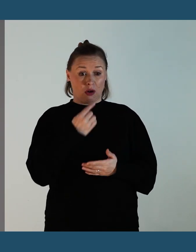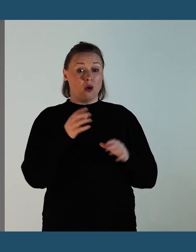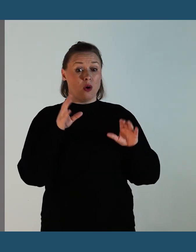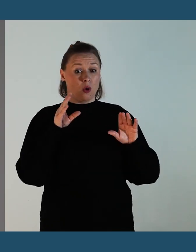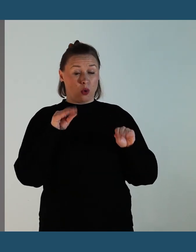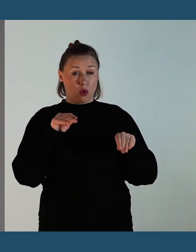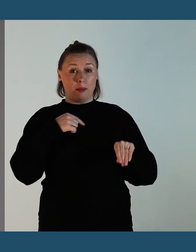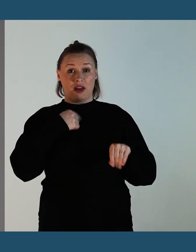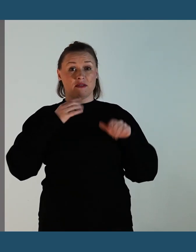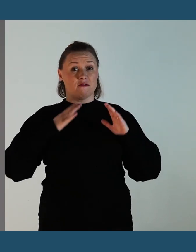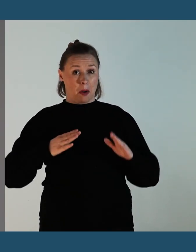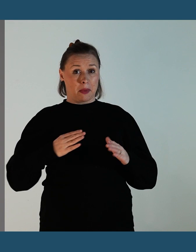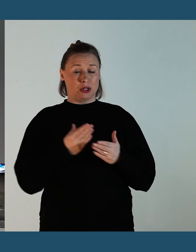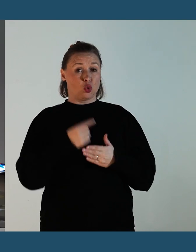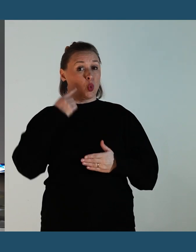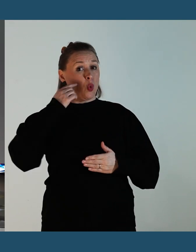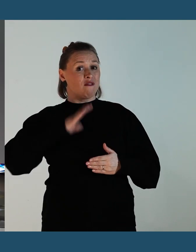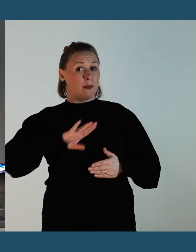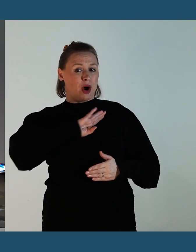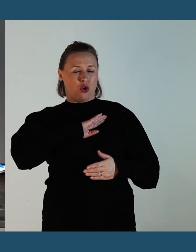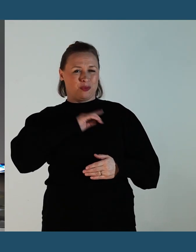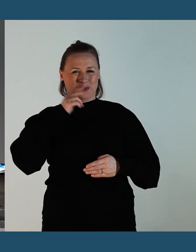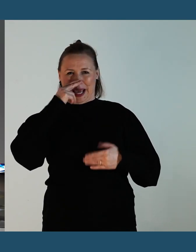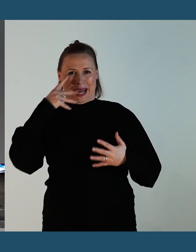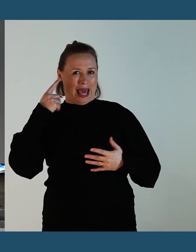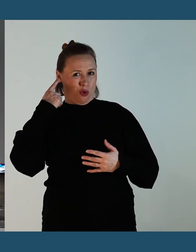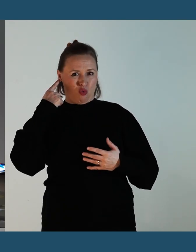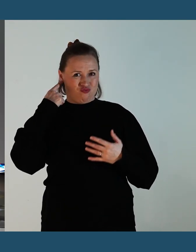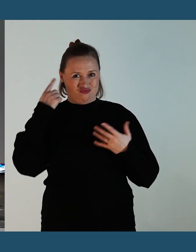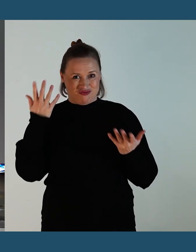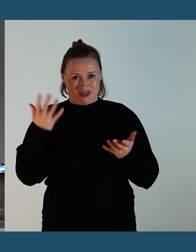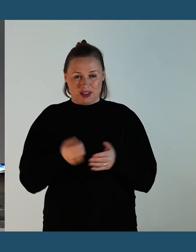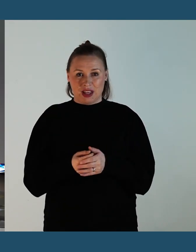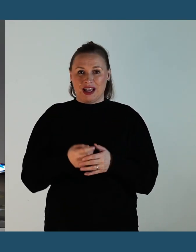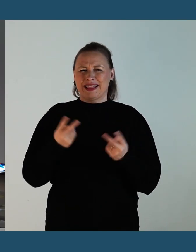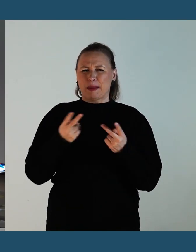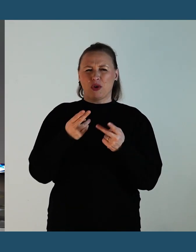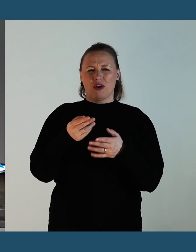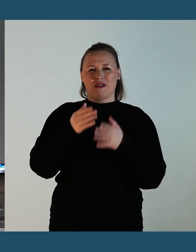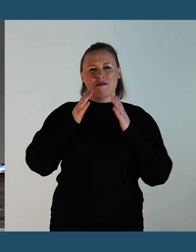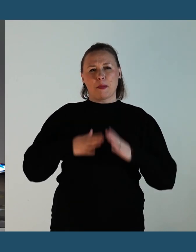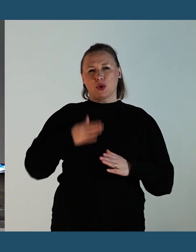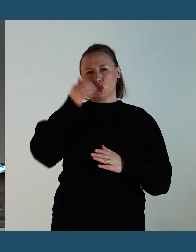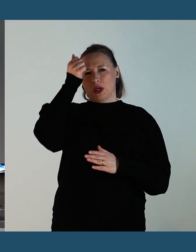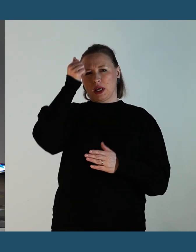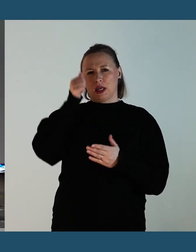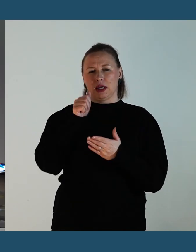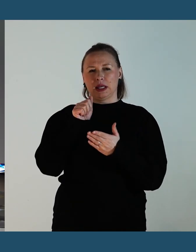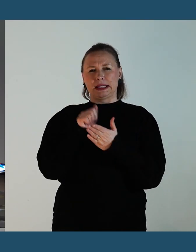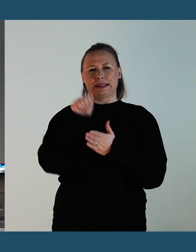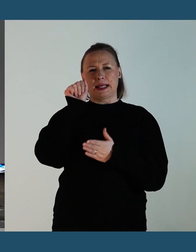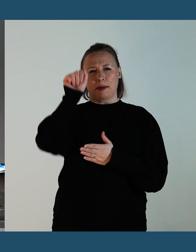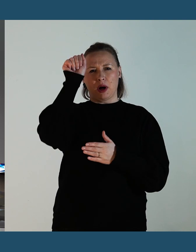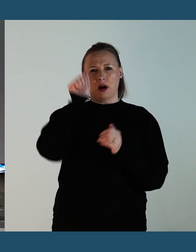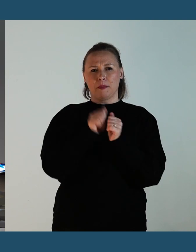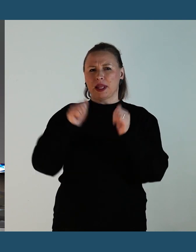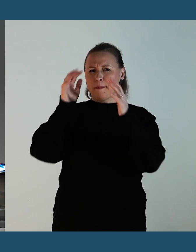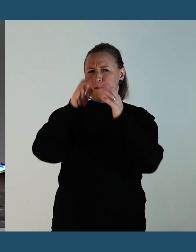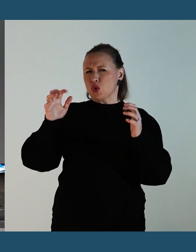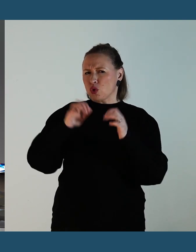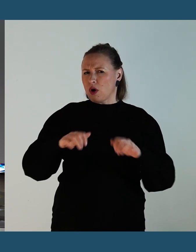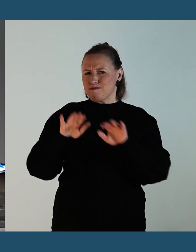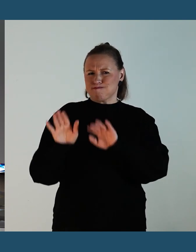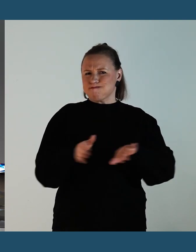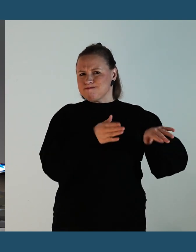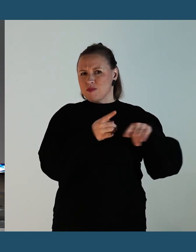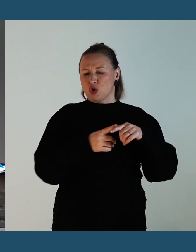oon vammainen, että mulla on tämä kuulovamma, joka ei näy. Meidän pitäisi pystyä purkamaan se vammaisuuden stigma, jotta me saataisiin se vammaisuus kokonaisuutena niin kuin isoksi